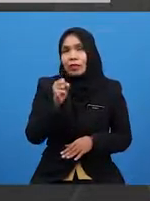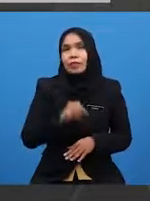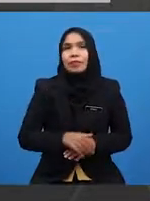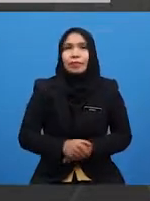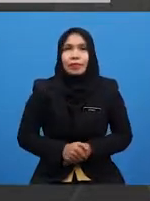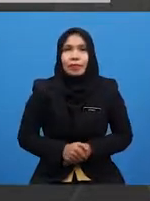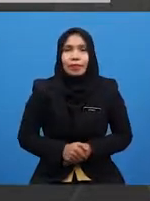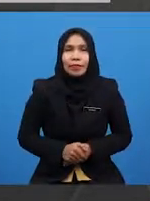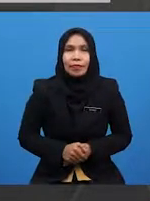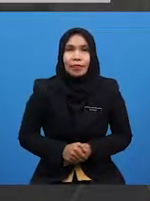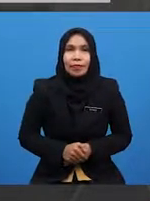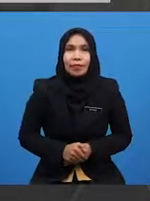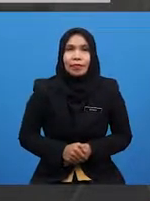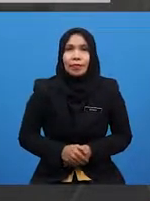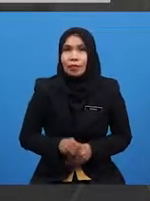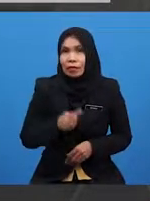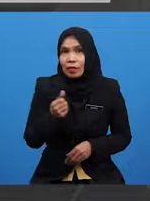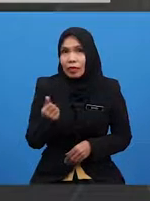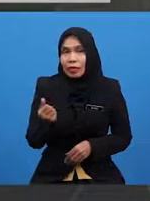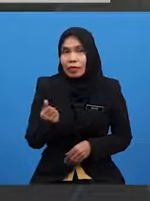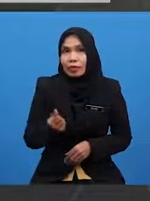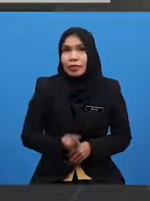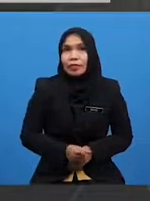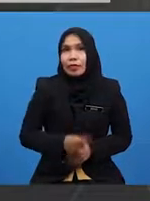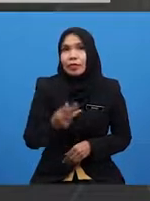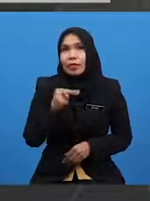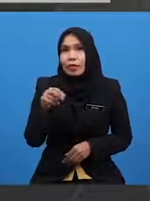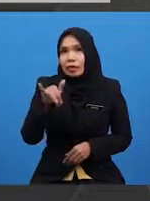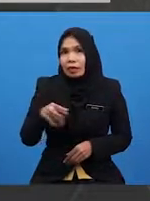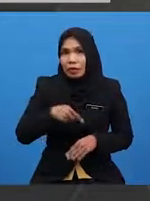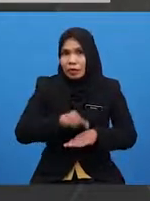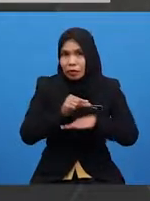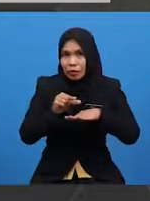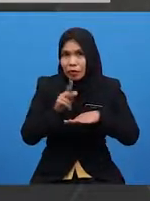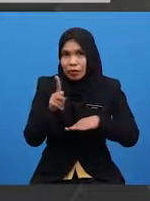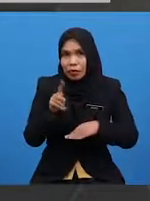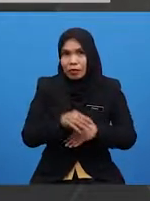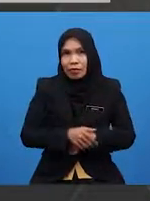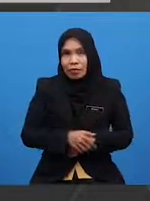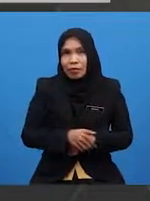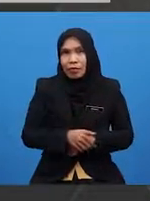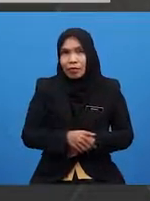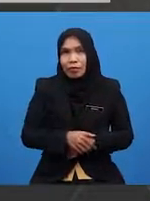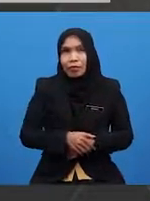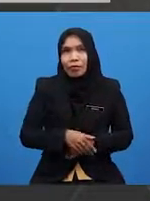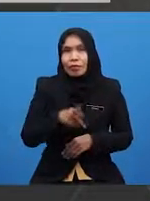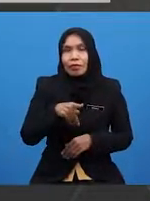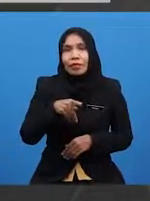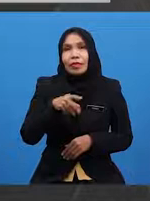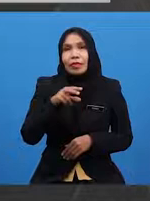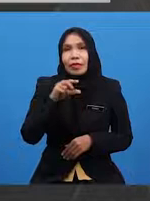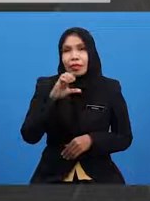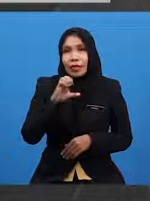Paris, dan sebagainya. Alat: alatan yang digunakan ialah pengikis,